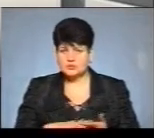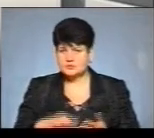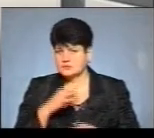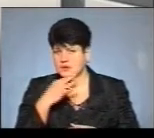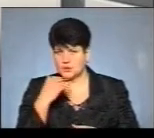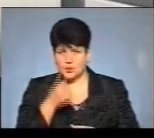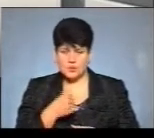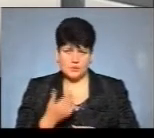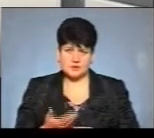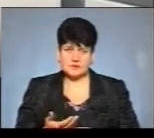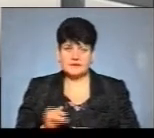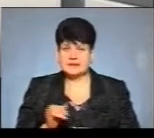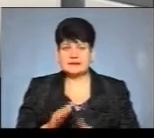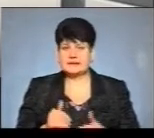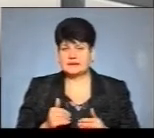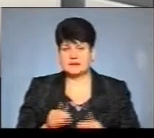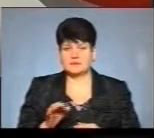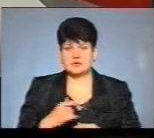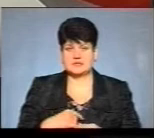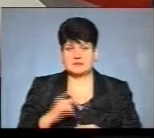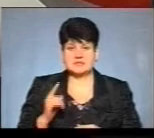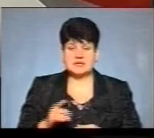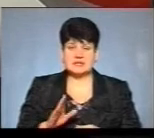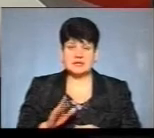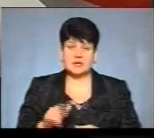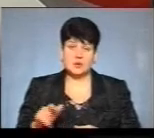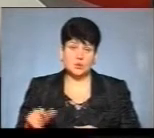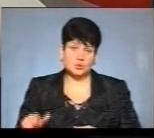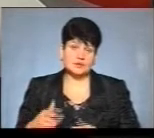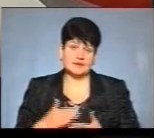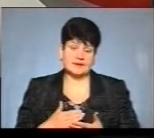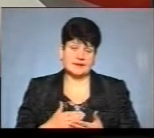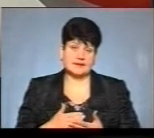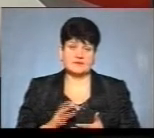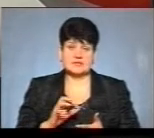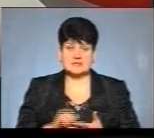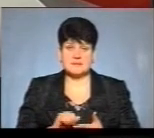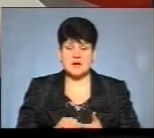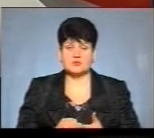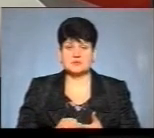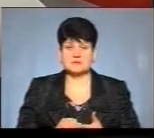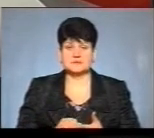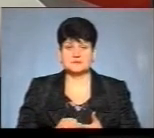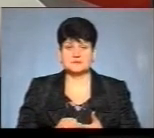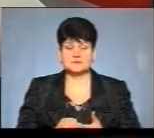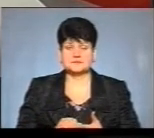і не дає про себе знати. Тобто люди ми займаємось такими